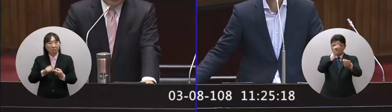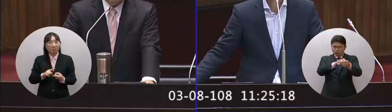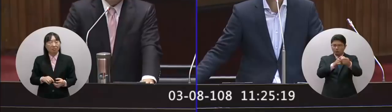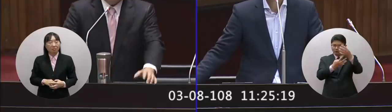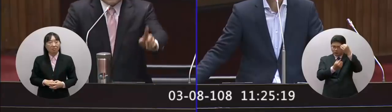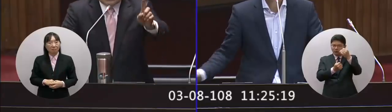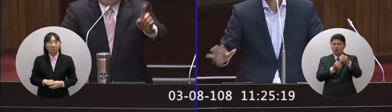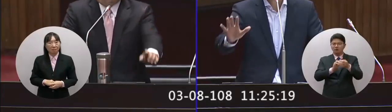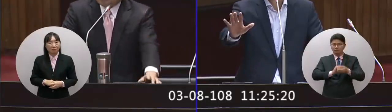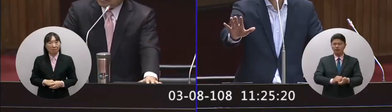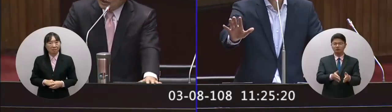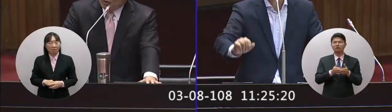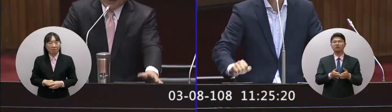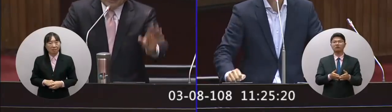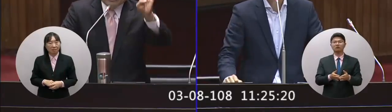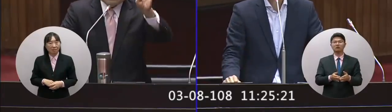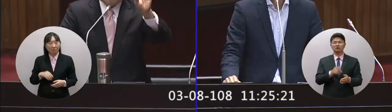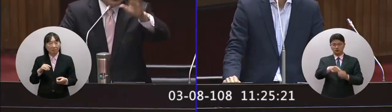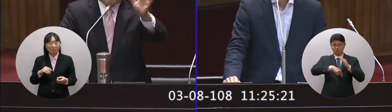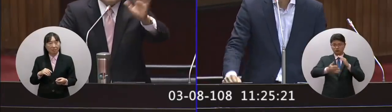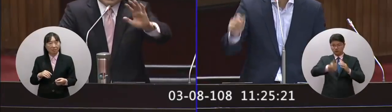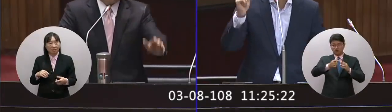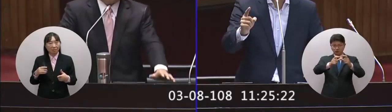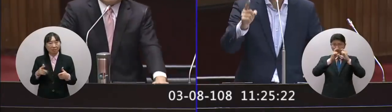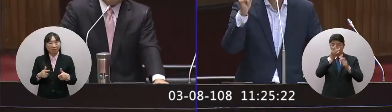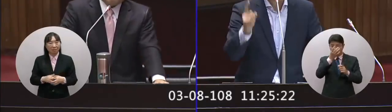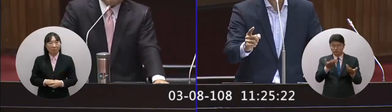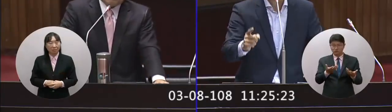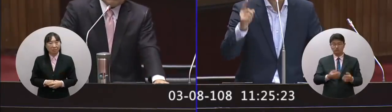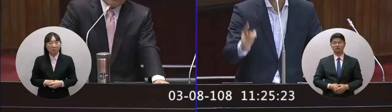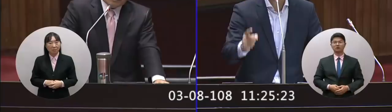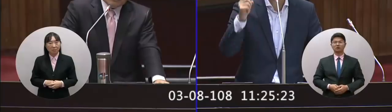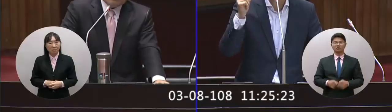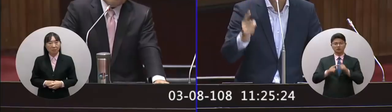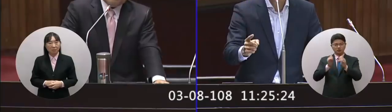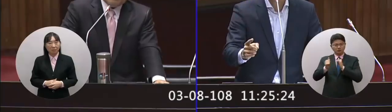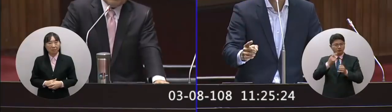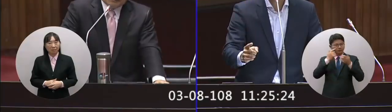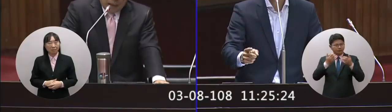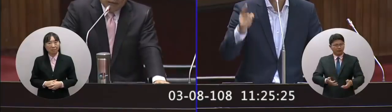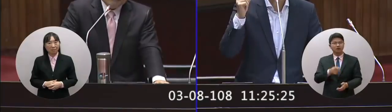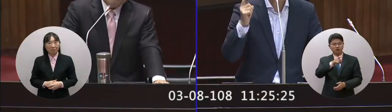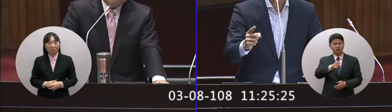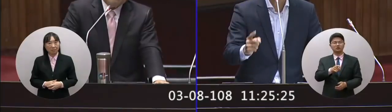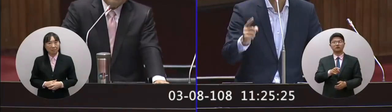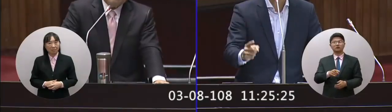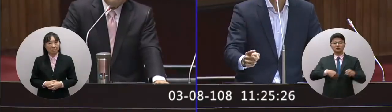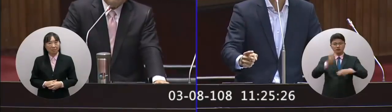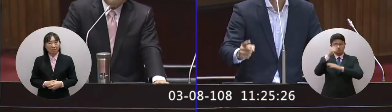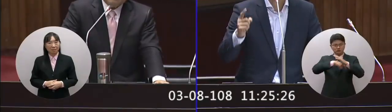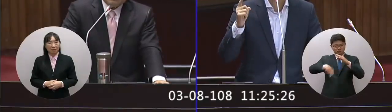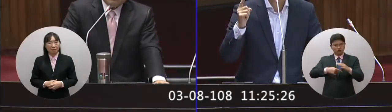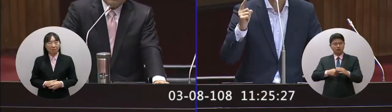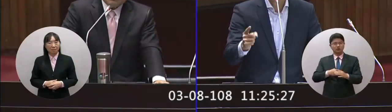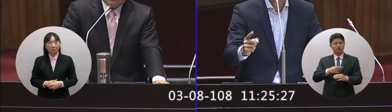院长？ 对对，这个 好，没关系，院长你答不出来， 不是， 我想国人很关注行政院的态度，国人对于酒驾的